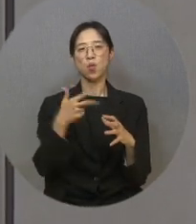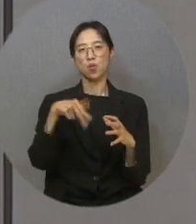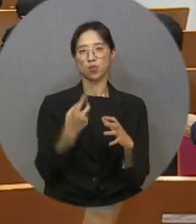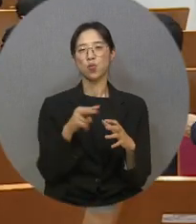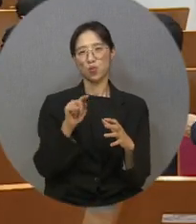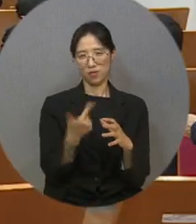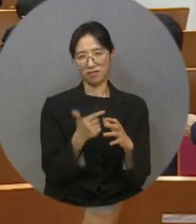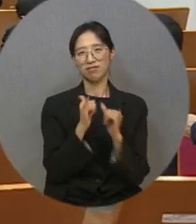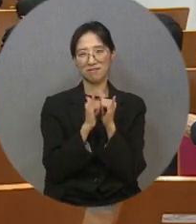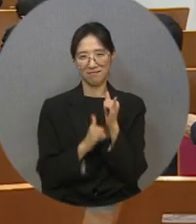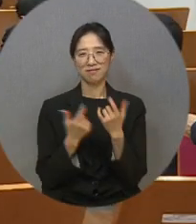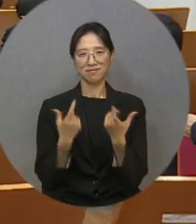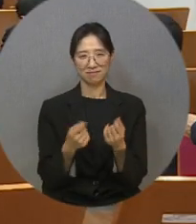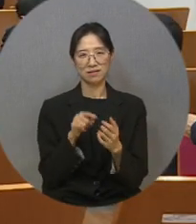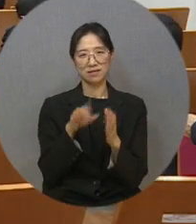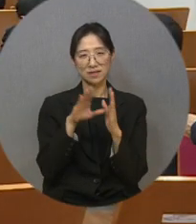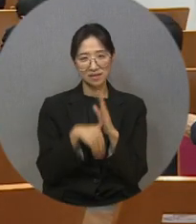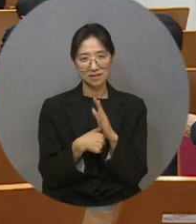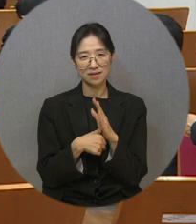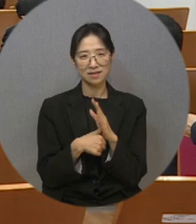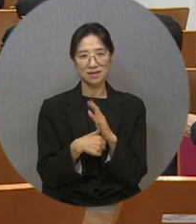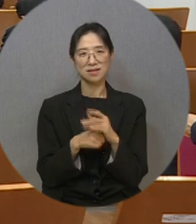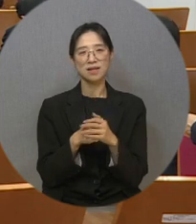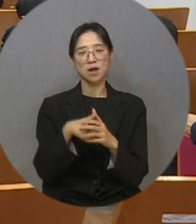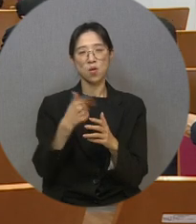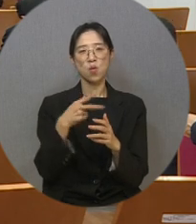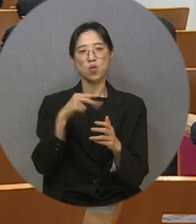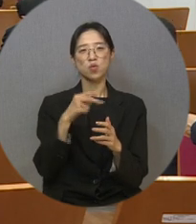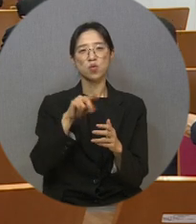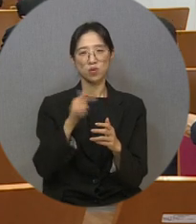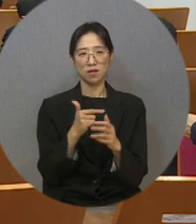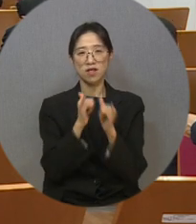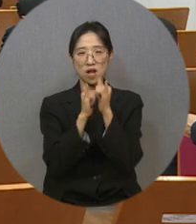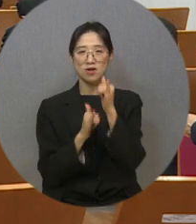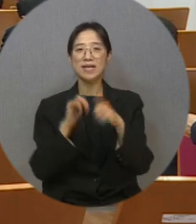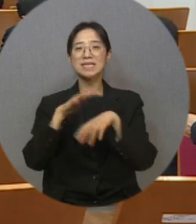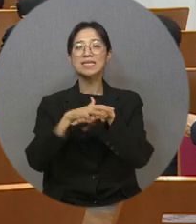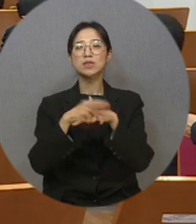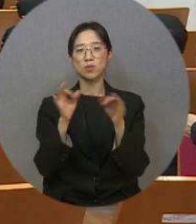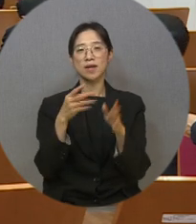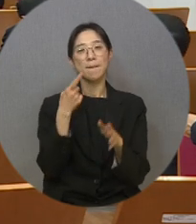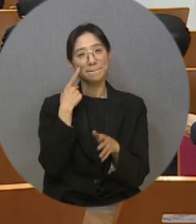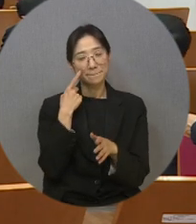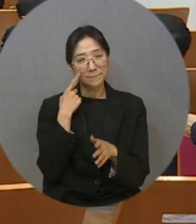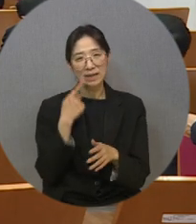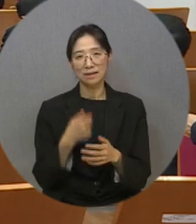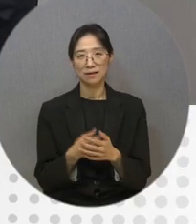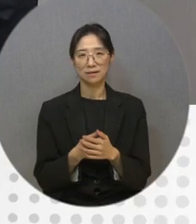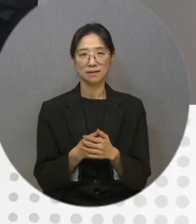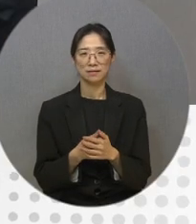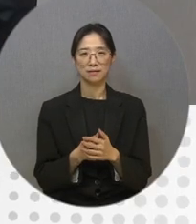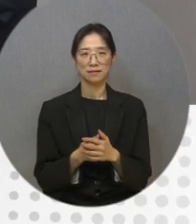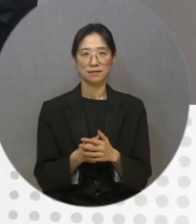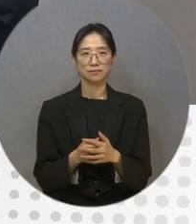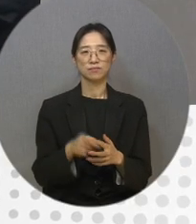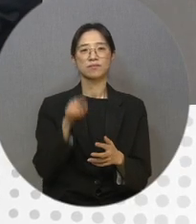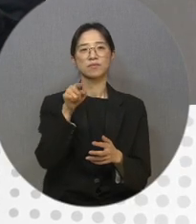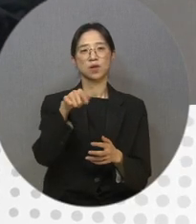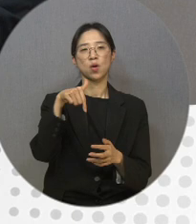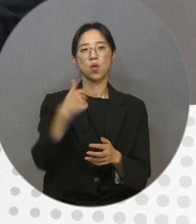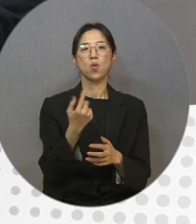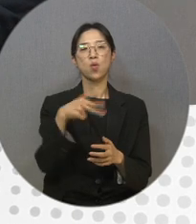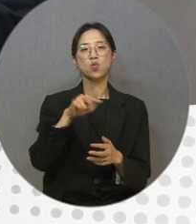겁니다. 그 당시 고조선의 최대 지경은 우리 그 역사 지도를 한번 잠깐 봐주시겠습니까? 예, 이게 우리